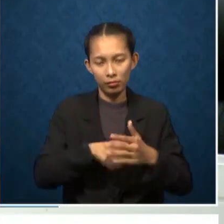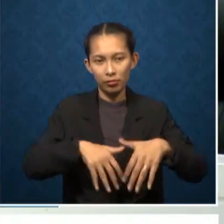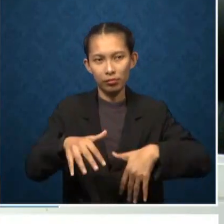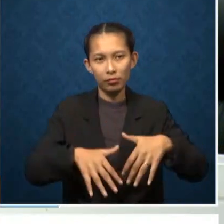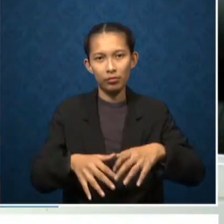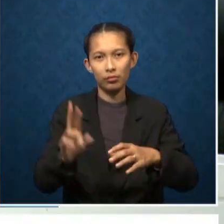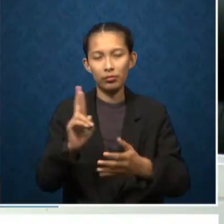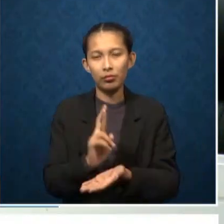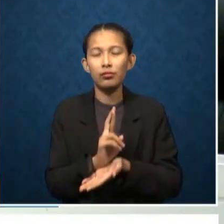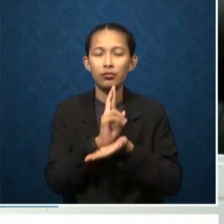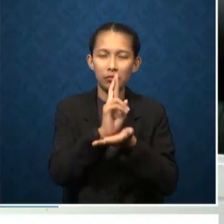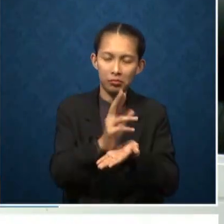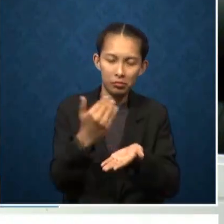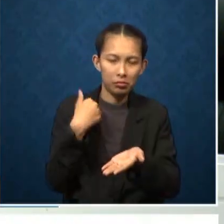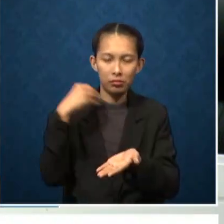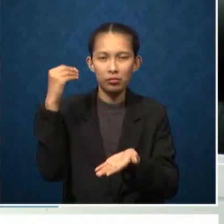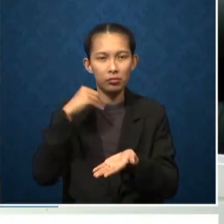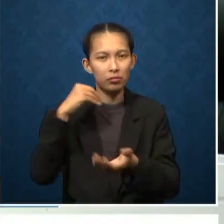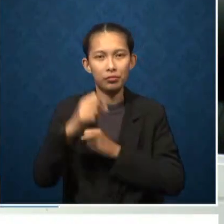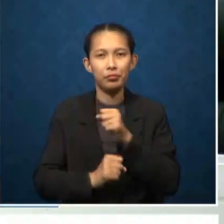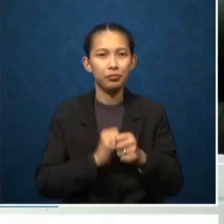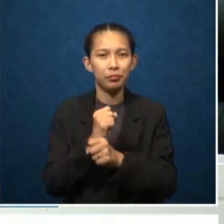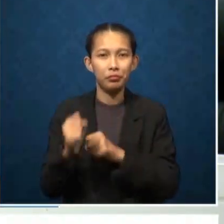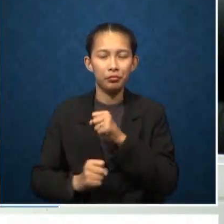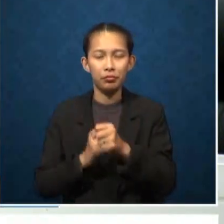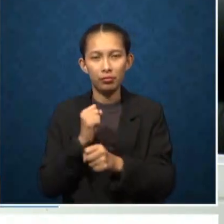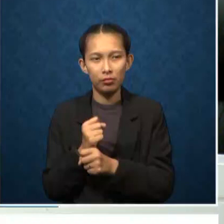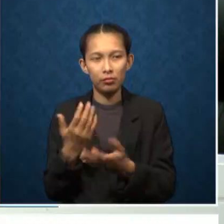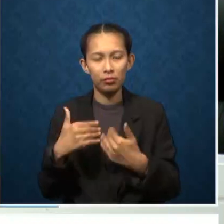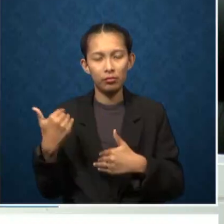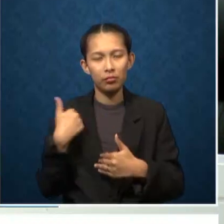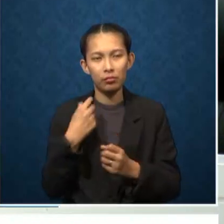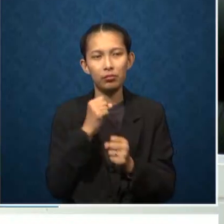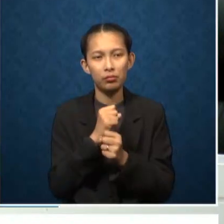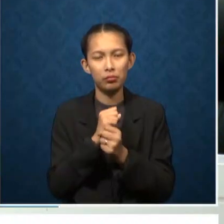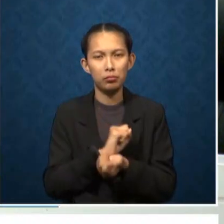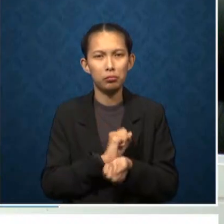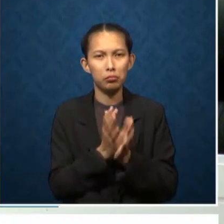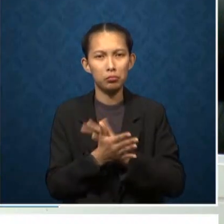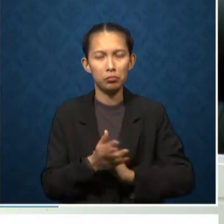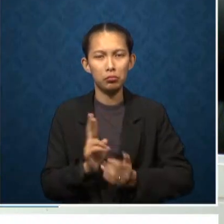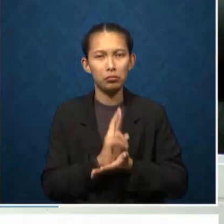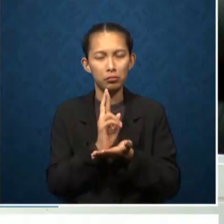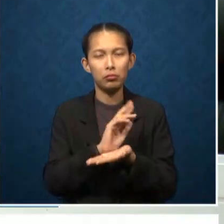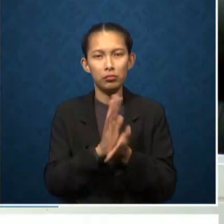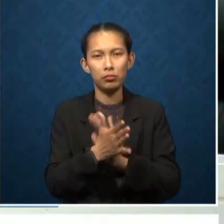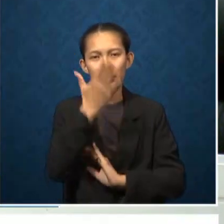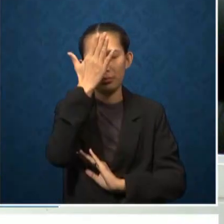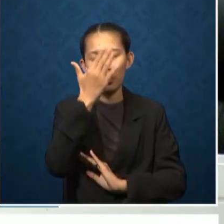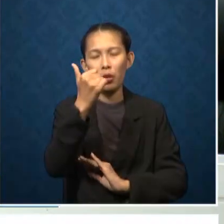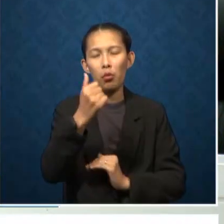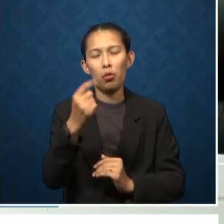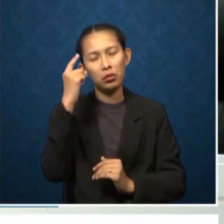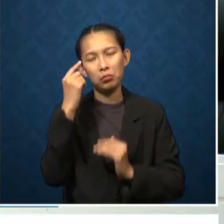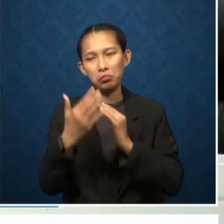การมอบรางวัลเลิศรัฐซึ่งเราจัดอยู่ทุกปีนะคะเราก็ได้มีการรีแบรนด์รางวัลเลิศรัฐนะคะเพื่อจะให้สร้างแรงจูงใจให้ม